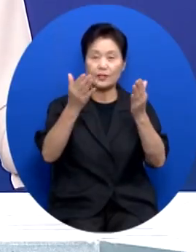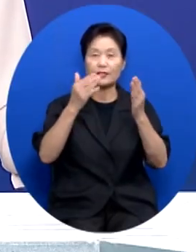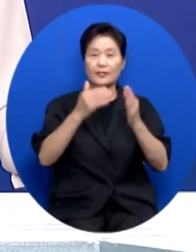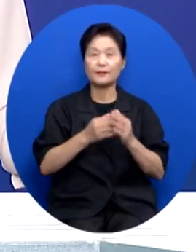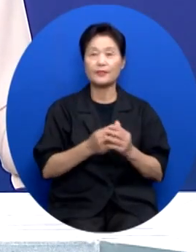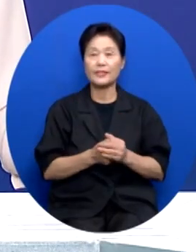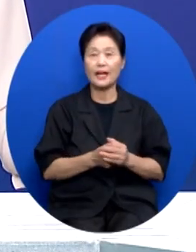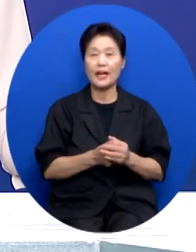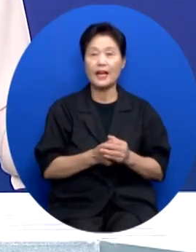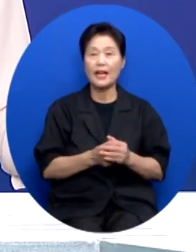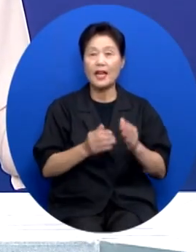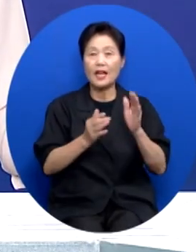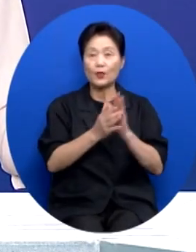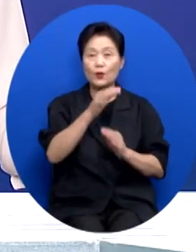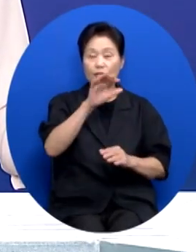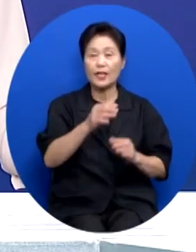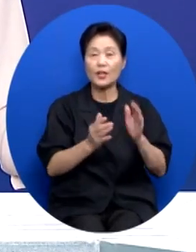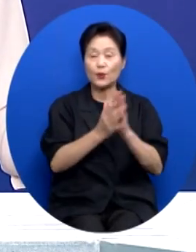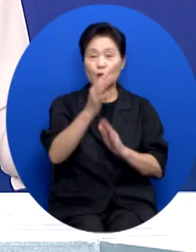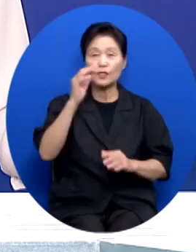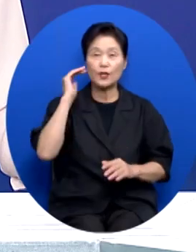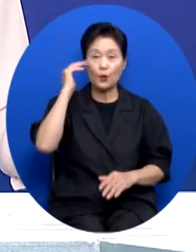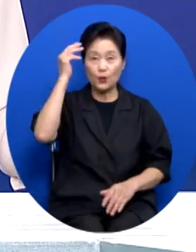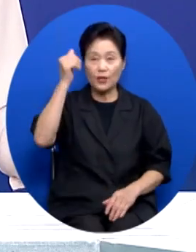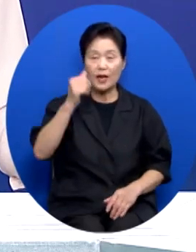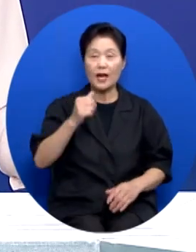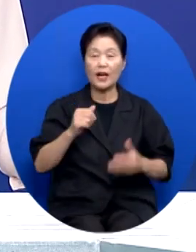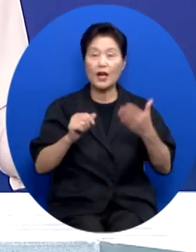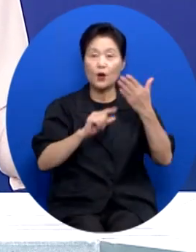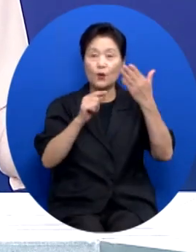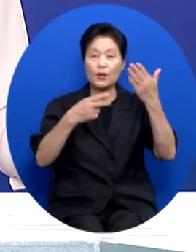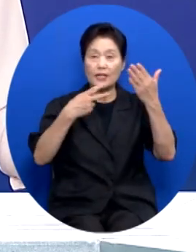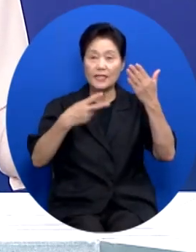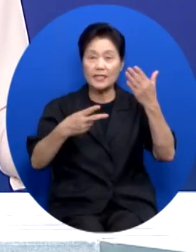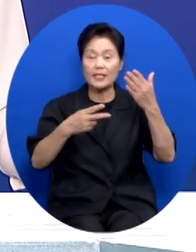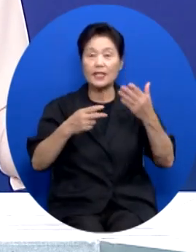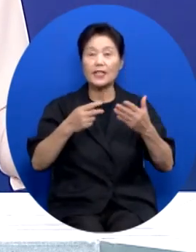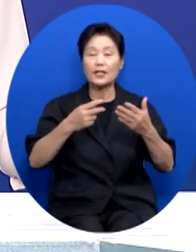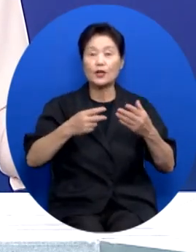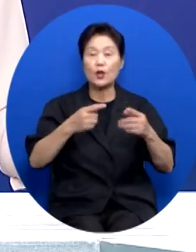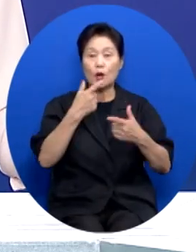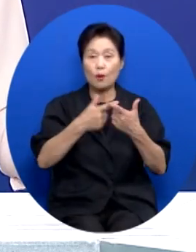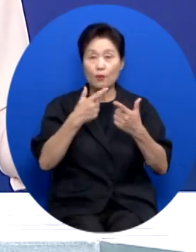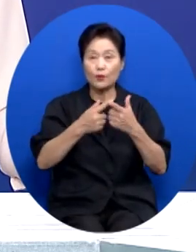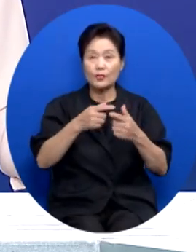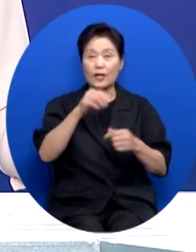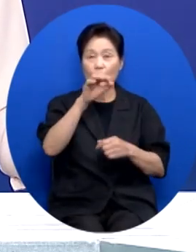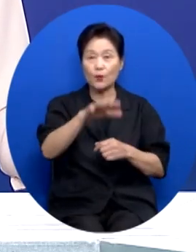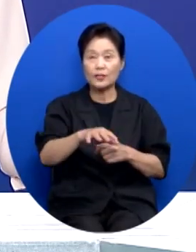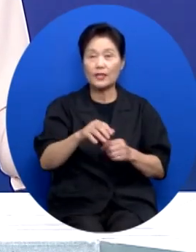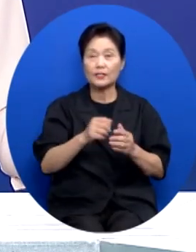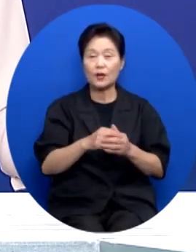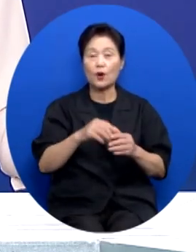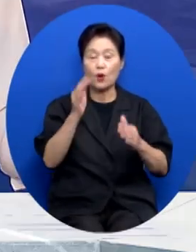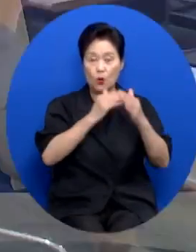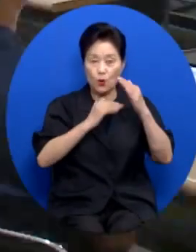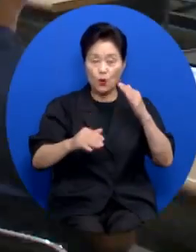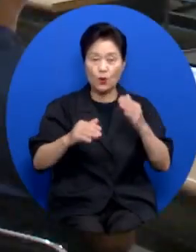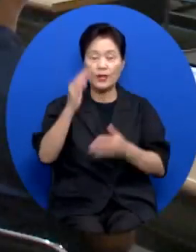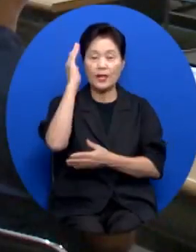시티투시티 코리아가 지난 2일 부산 중앙교회에서 팀 켈러와 문화라는 주제로 공개 강좌를 진행했습니다.